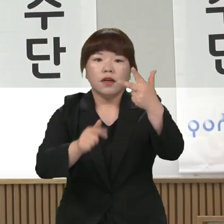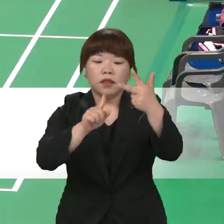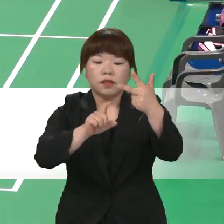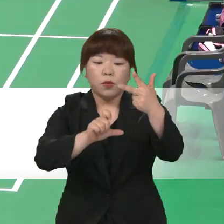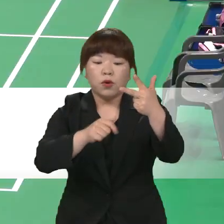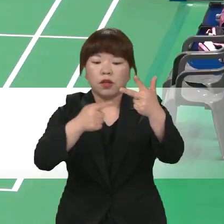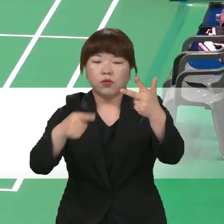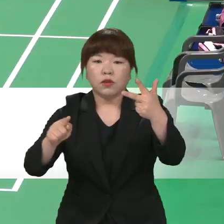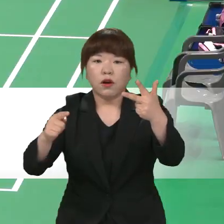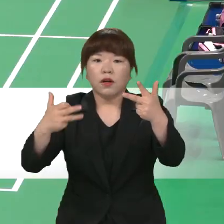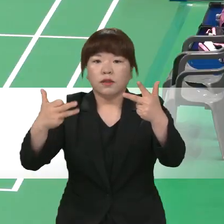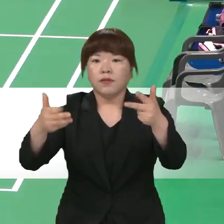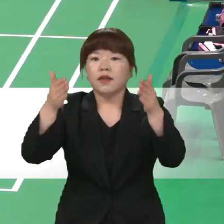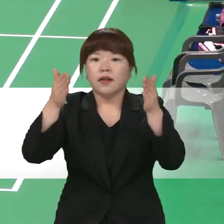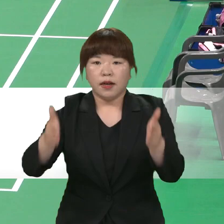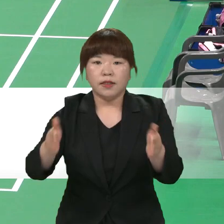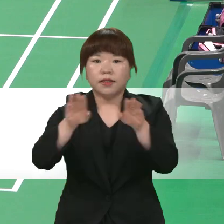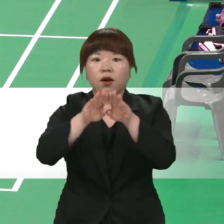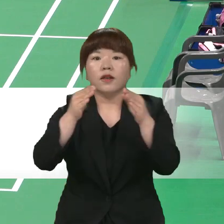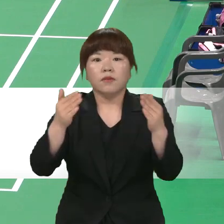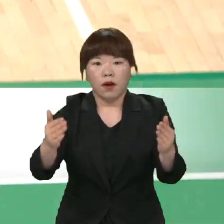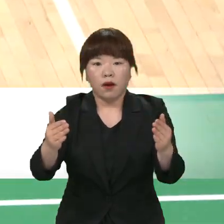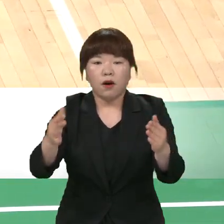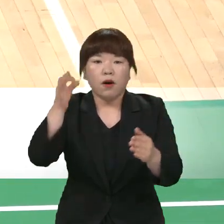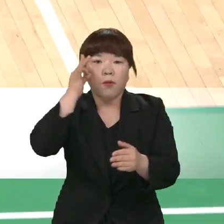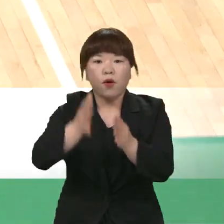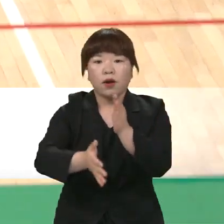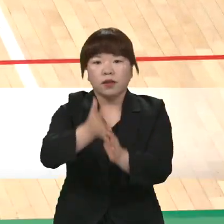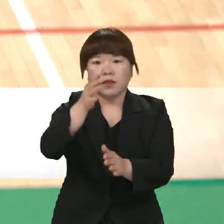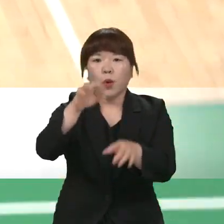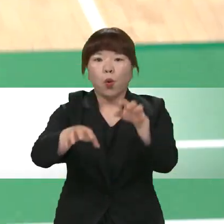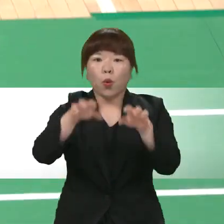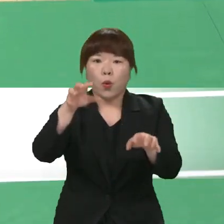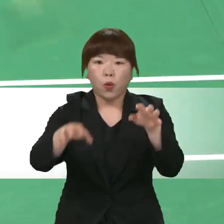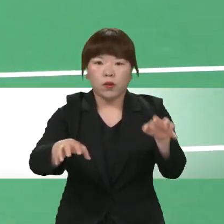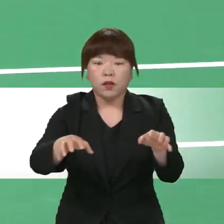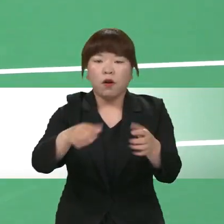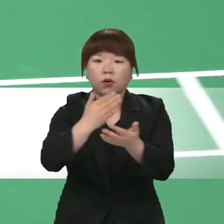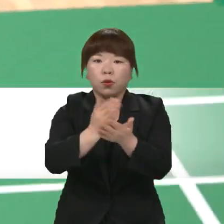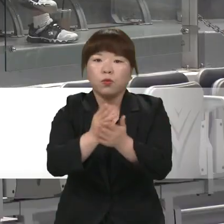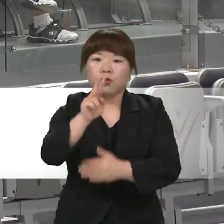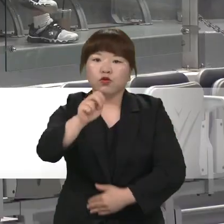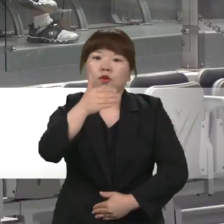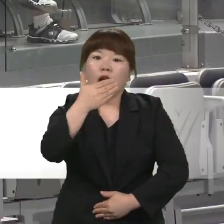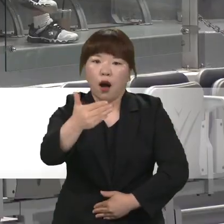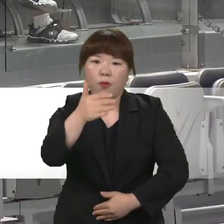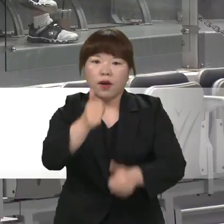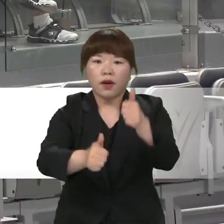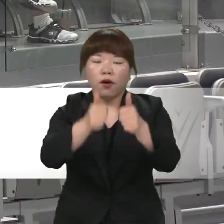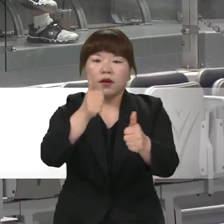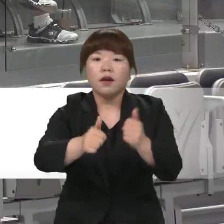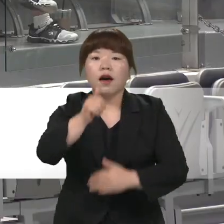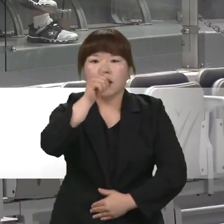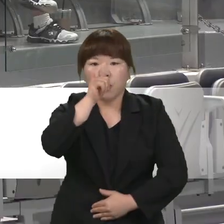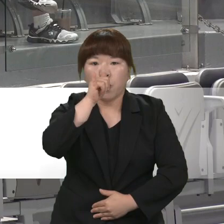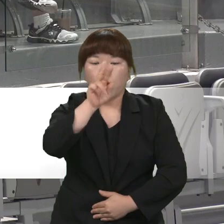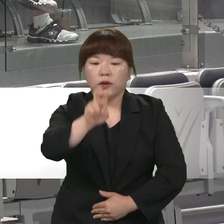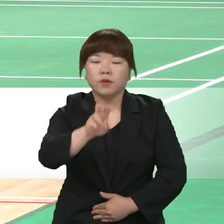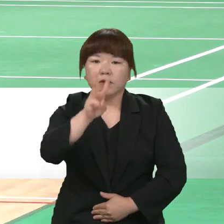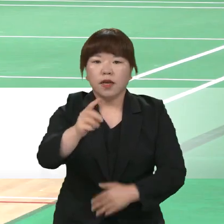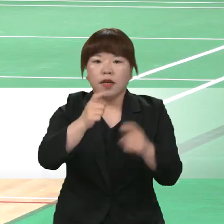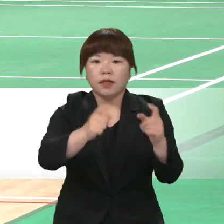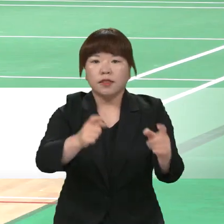7월 15일부터 18일까지 4일간 열리며 포항시 일원에서 29개 종목의 경기가 진행되고